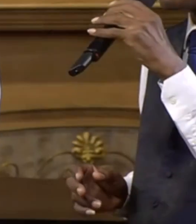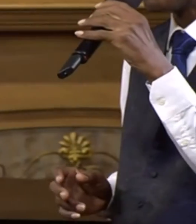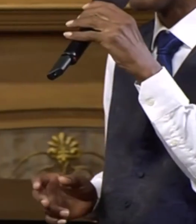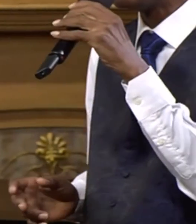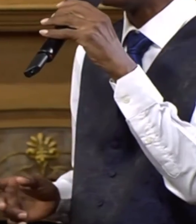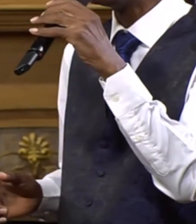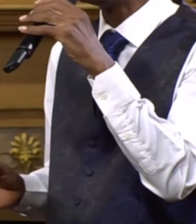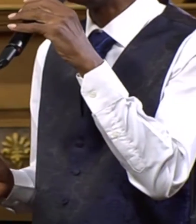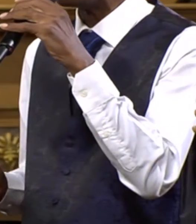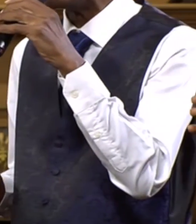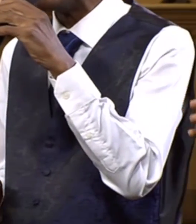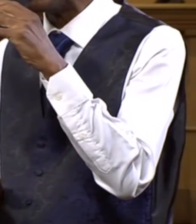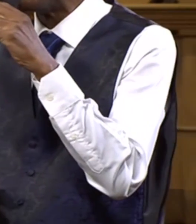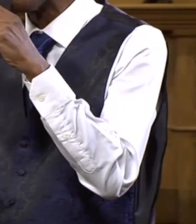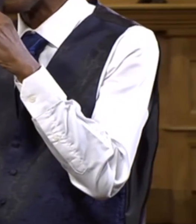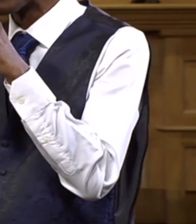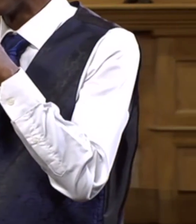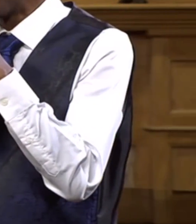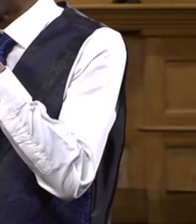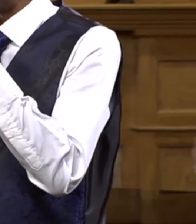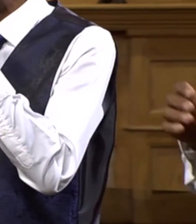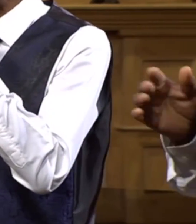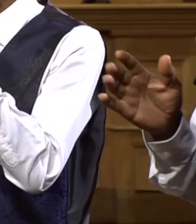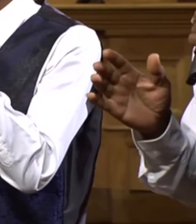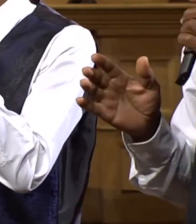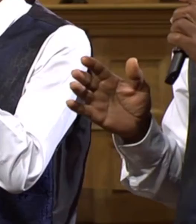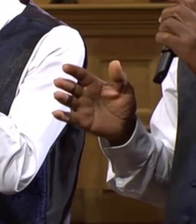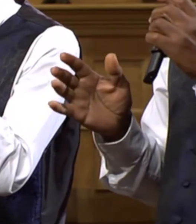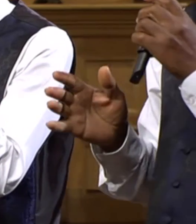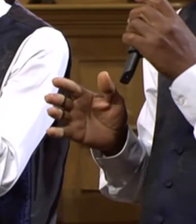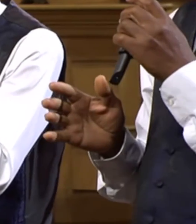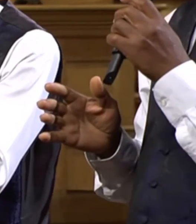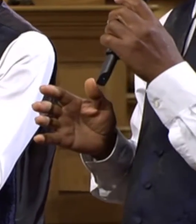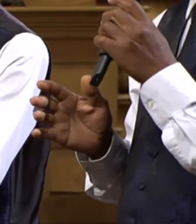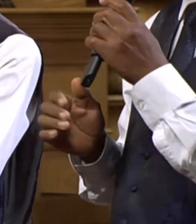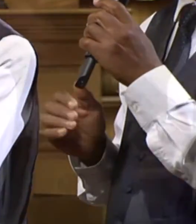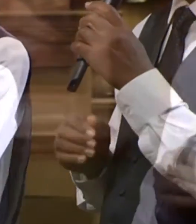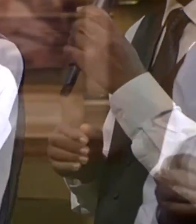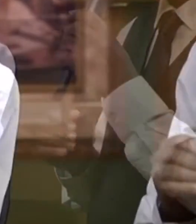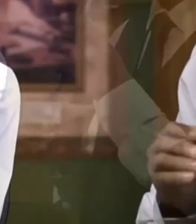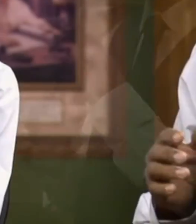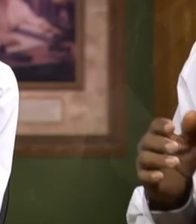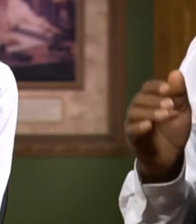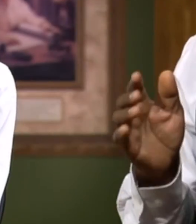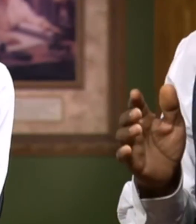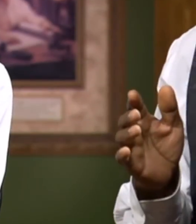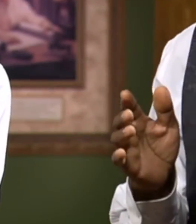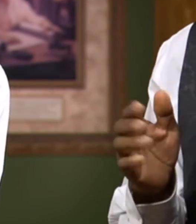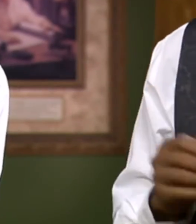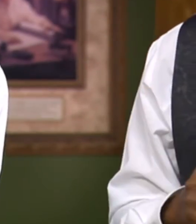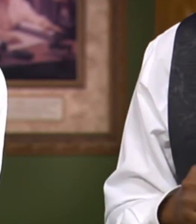sois glorifié. Oh, oh, oh. Le Dieu Saint s'est offert pour